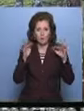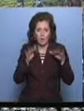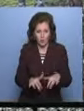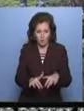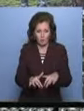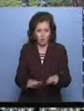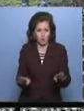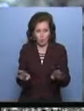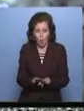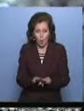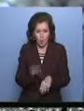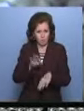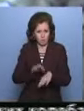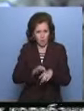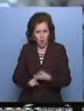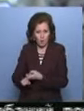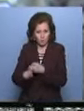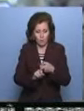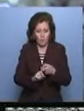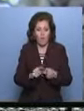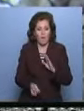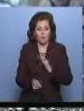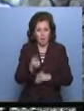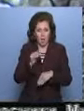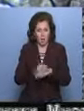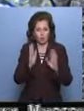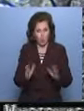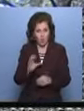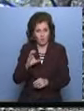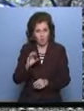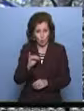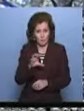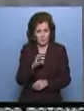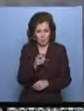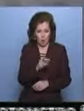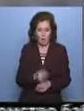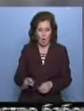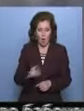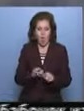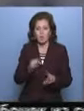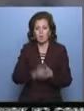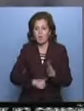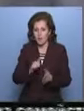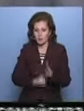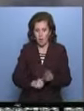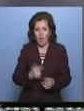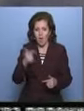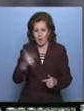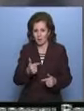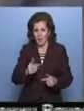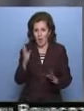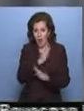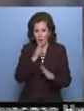вот такое поражение. Поражение выявлено только в Сюмсинском районе. Это следствие резких климатических колебаний,